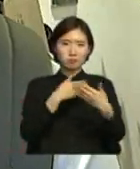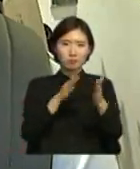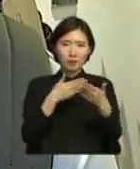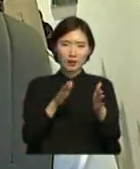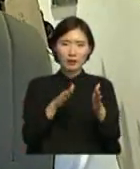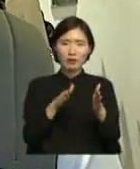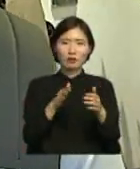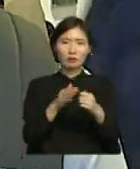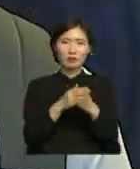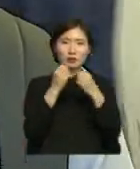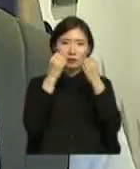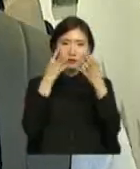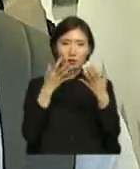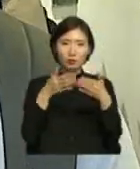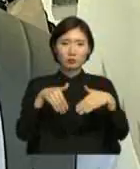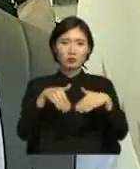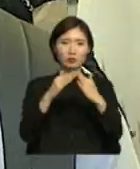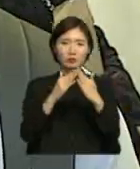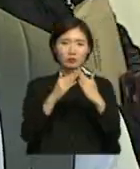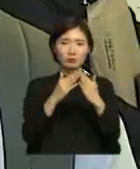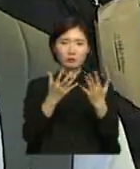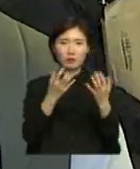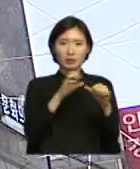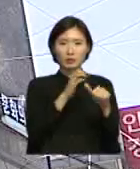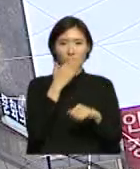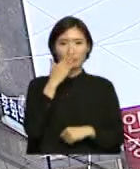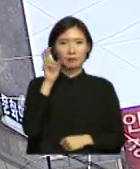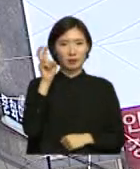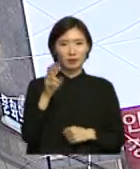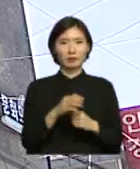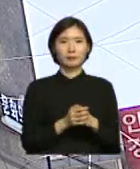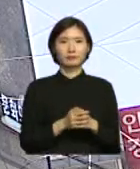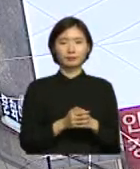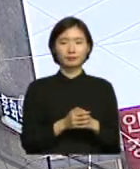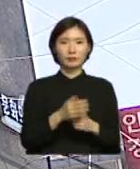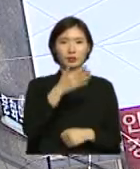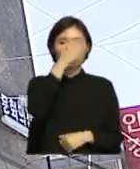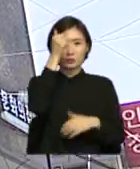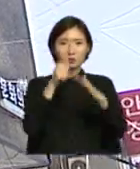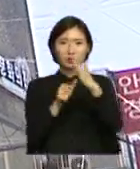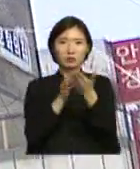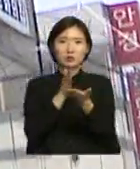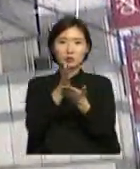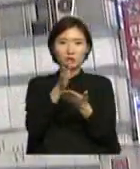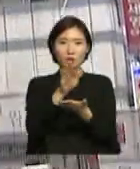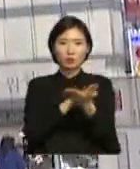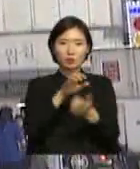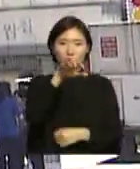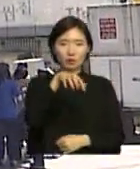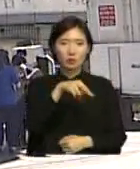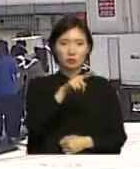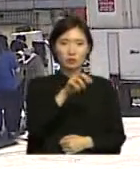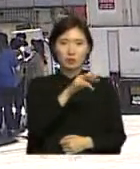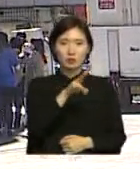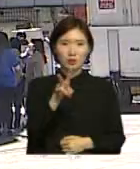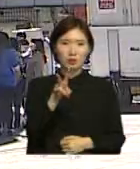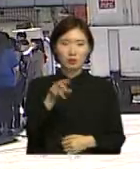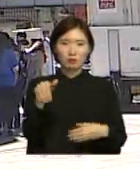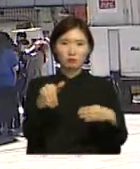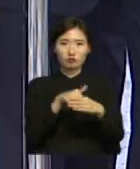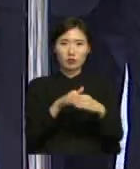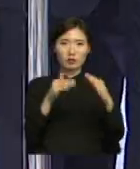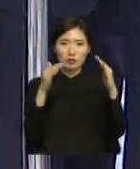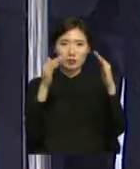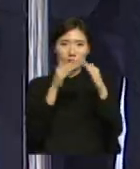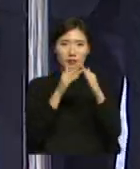없었는데 이런 데가 새로 생기니까 이제 앞으로 많이 이용할 수 있을 것 같습니다. 청소년 전용 놀이공간인 상계 청소년 문화의 집